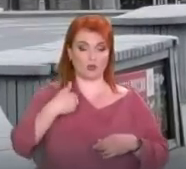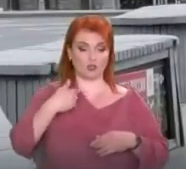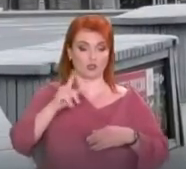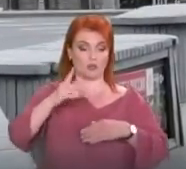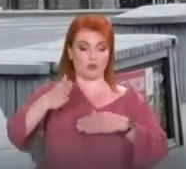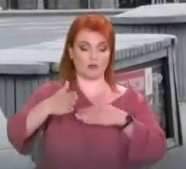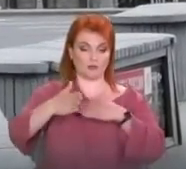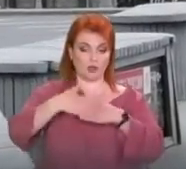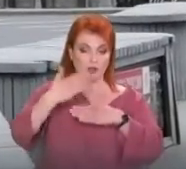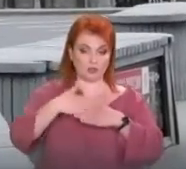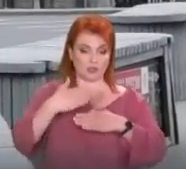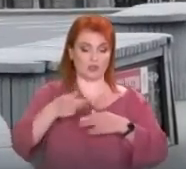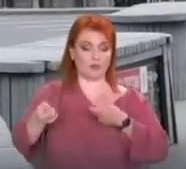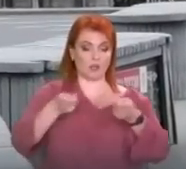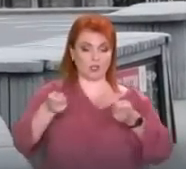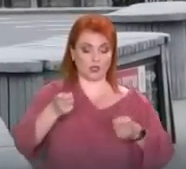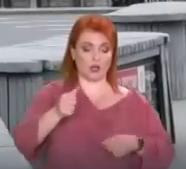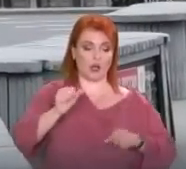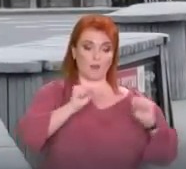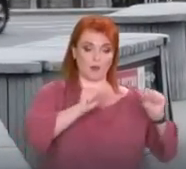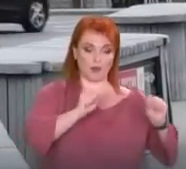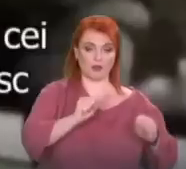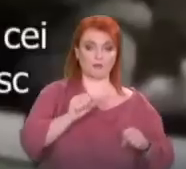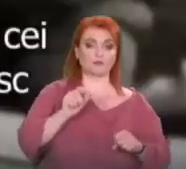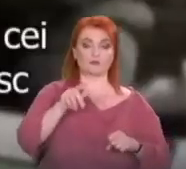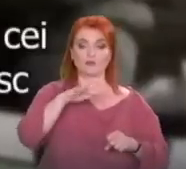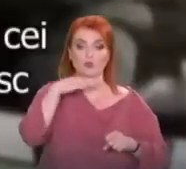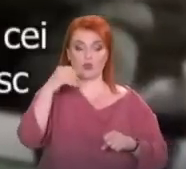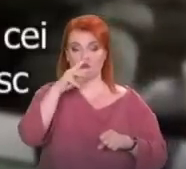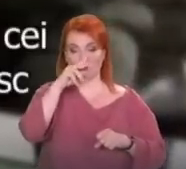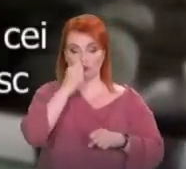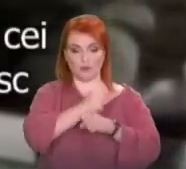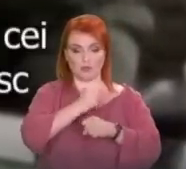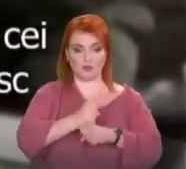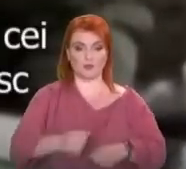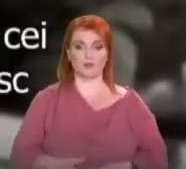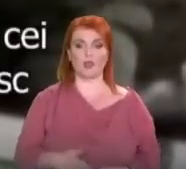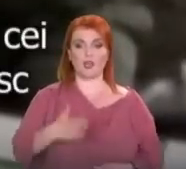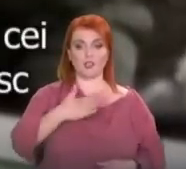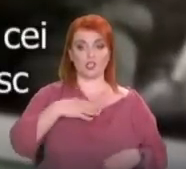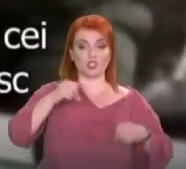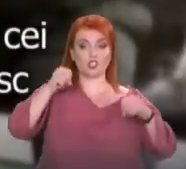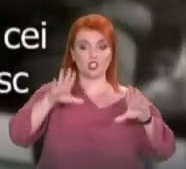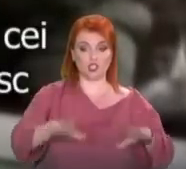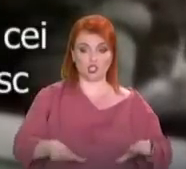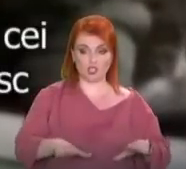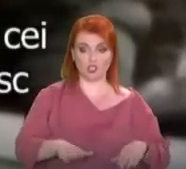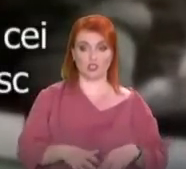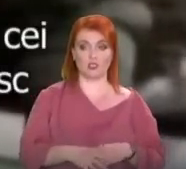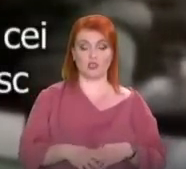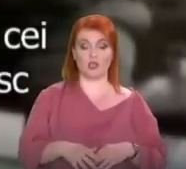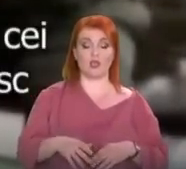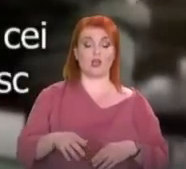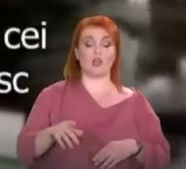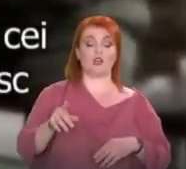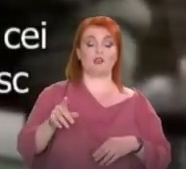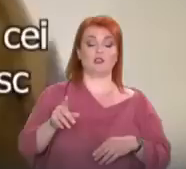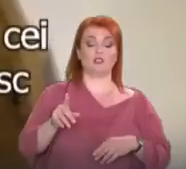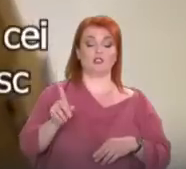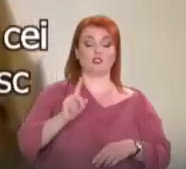conducerea militară a țării pentru greșelile făcute în Ucraina. И нашим решением развернуться были